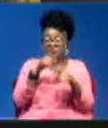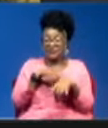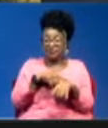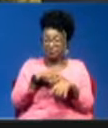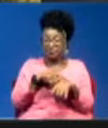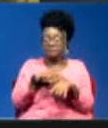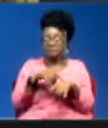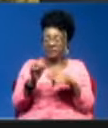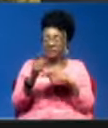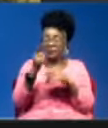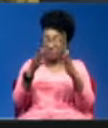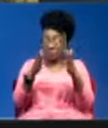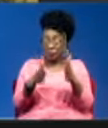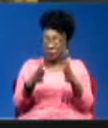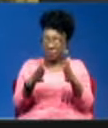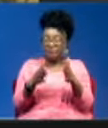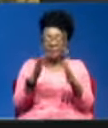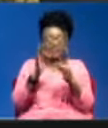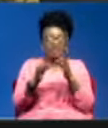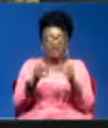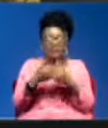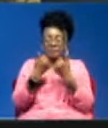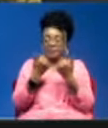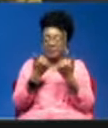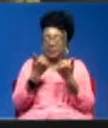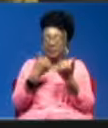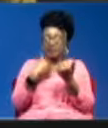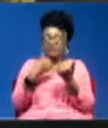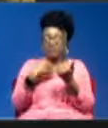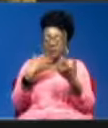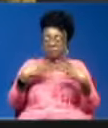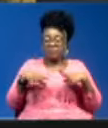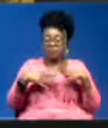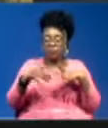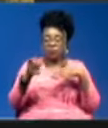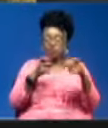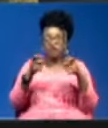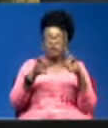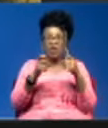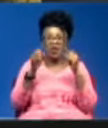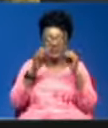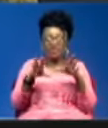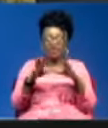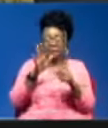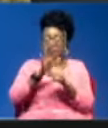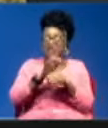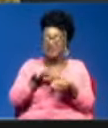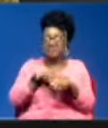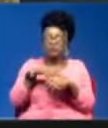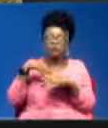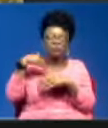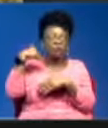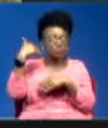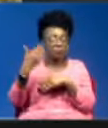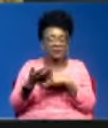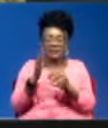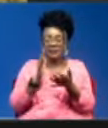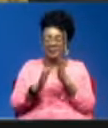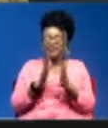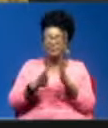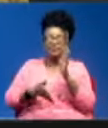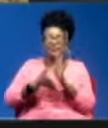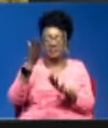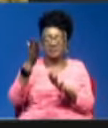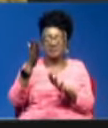kwanza kama hakuna pacemaker, watu wa kucontrol, mara nyingi inafikianga unaona wanakimbia haraka, wanakimbia